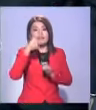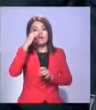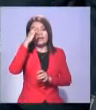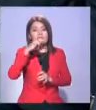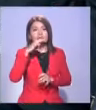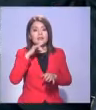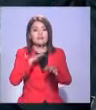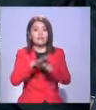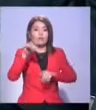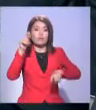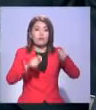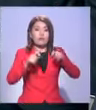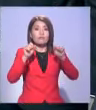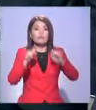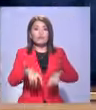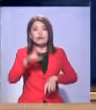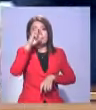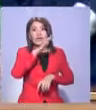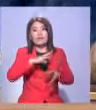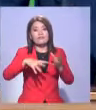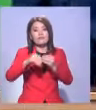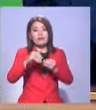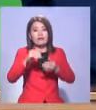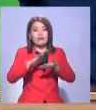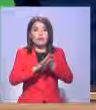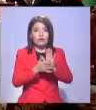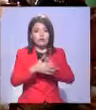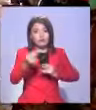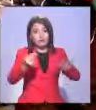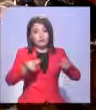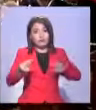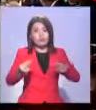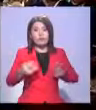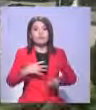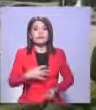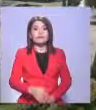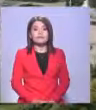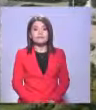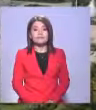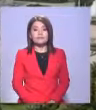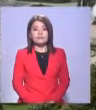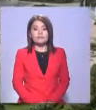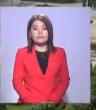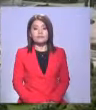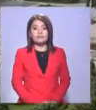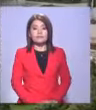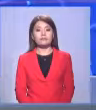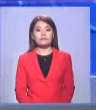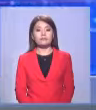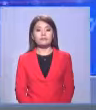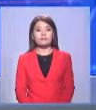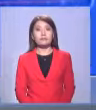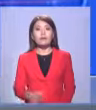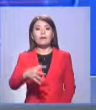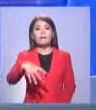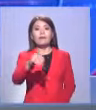ұсынды. Жиыннан соң мемлекет басшылары бірқатар бірлескен мәлімдемелерге қол қойды. Сүндет Оралбеков, Бекболат Сатуов, Астана Таймс.